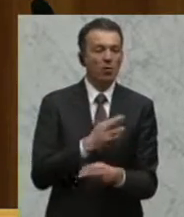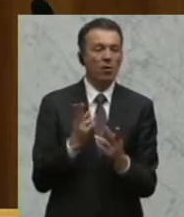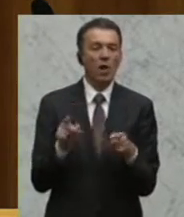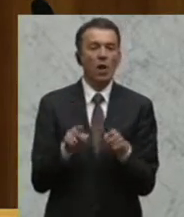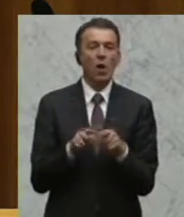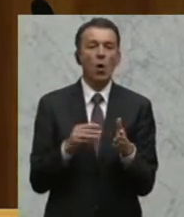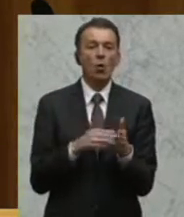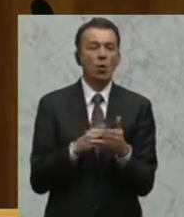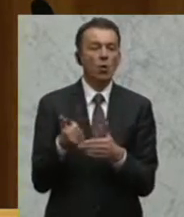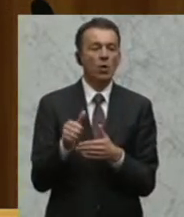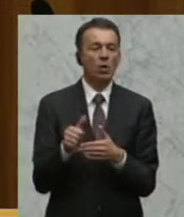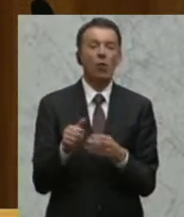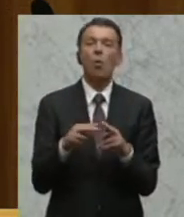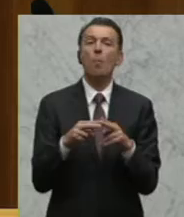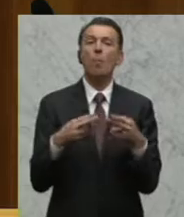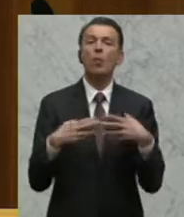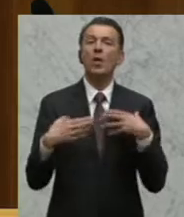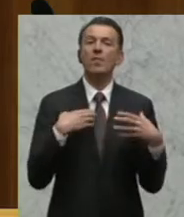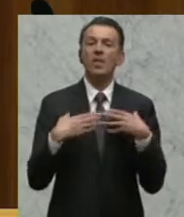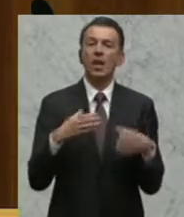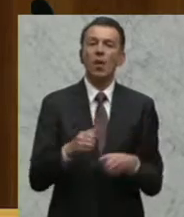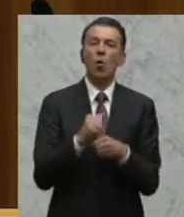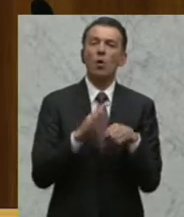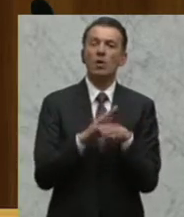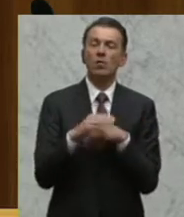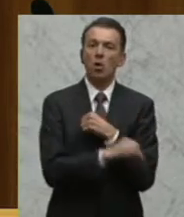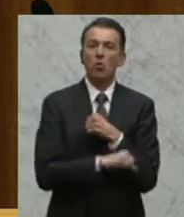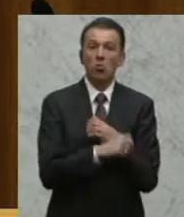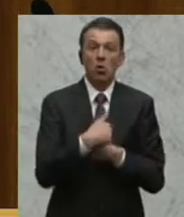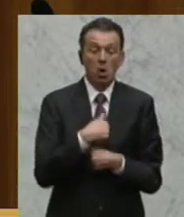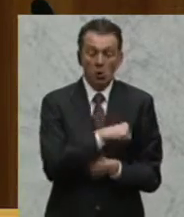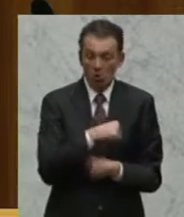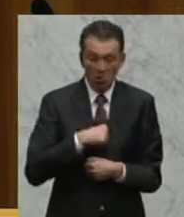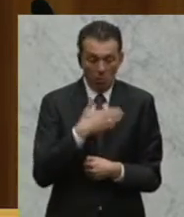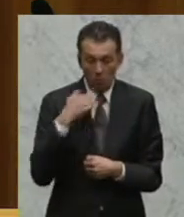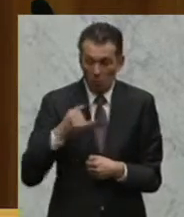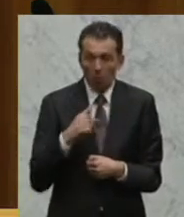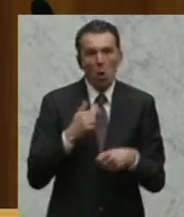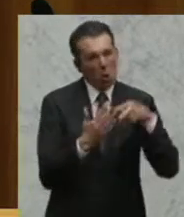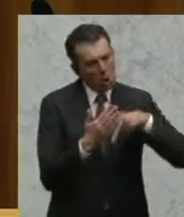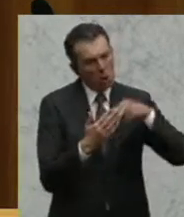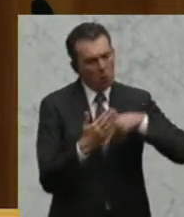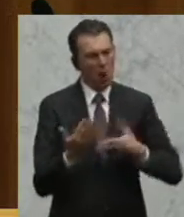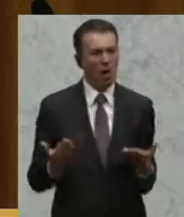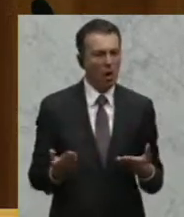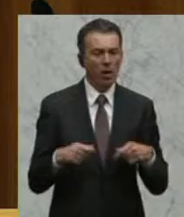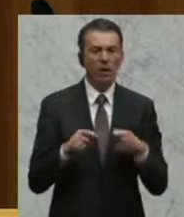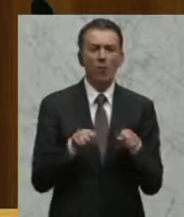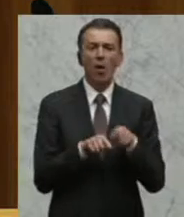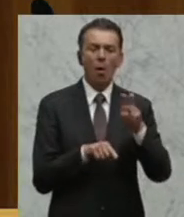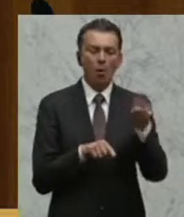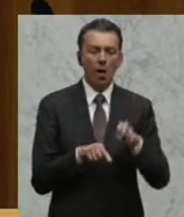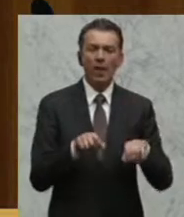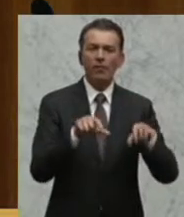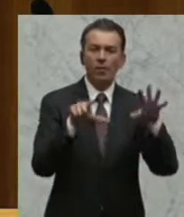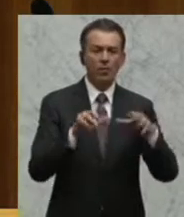noch das Bundestheaterholding-Gesetz studieren. Ich bin ja keine Juristin, aber ich lese halt nach. Ne? Und da gibt es ja auch den Paragraph 17. Da